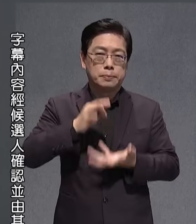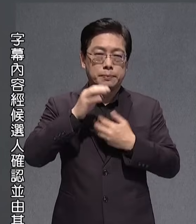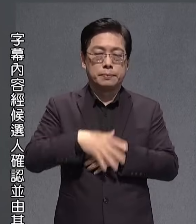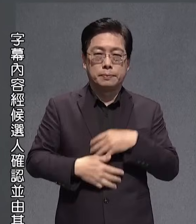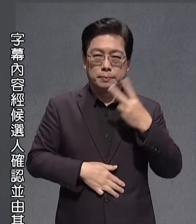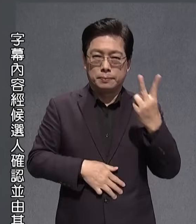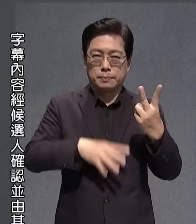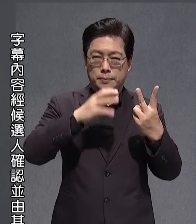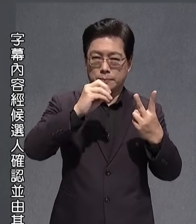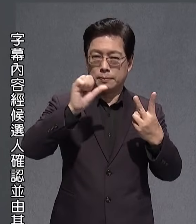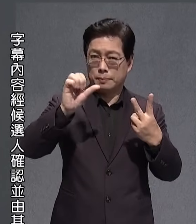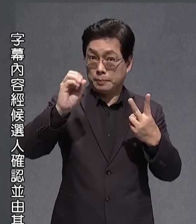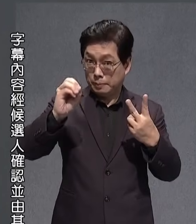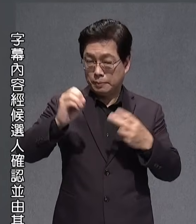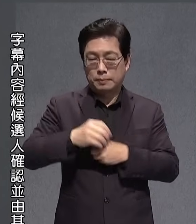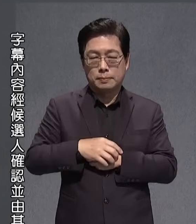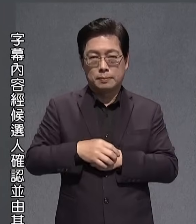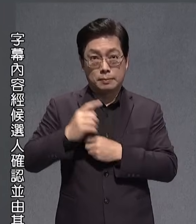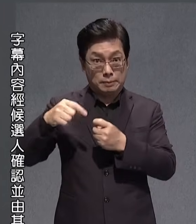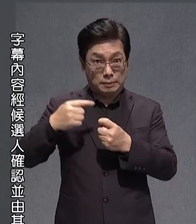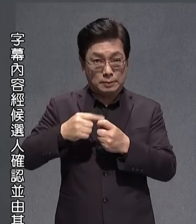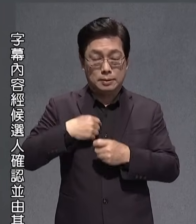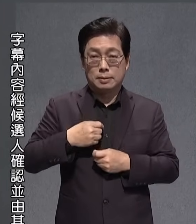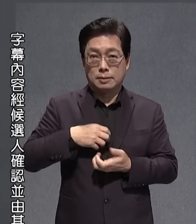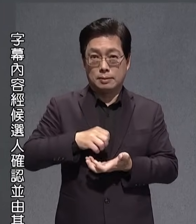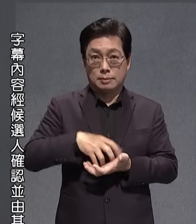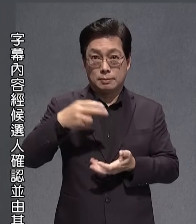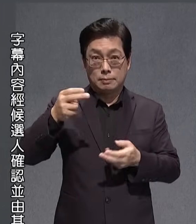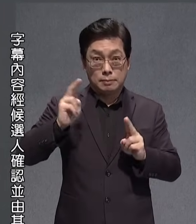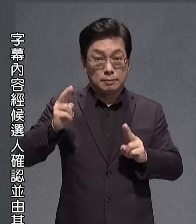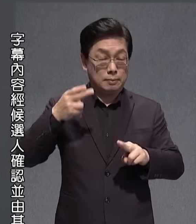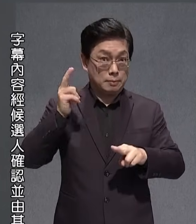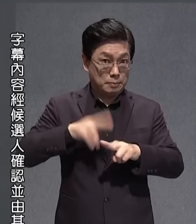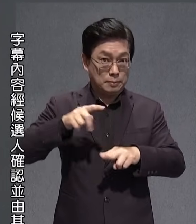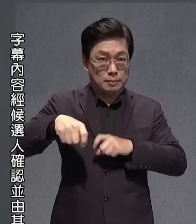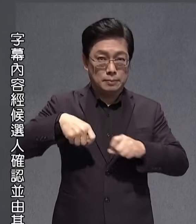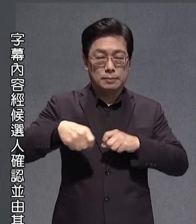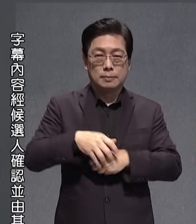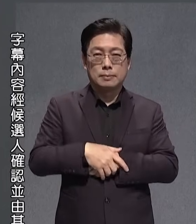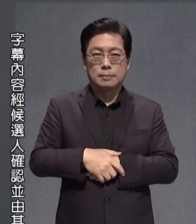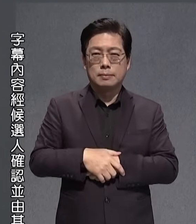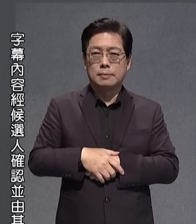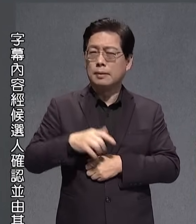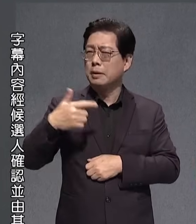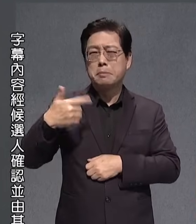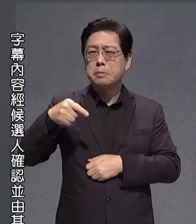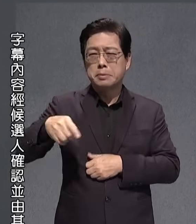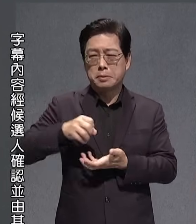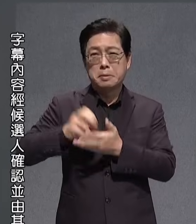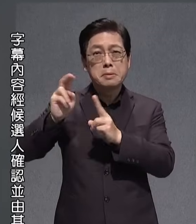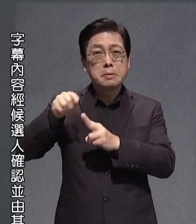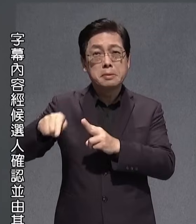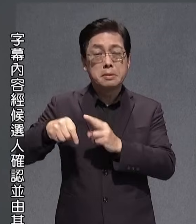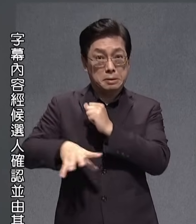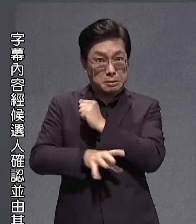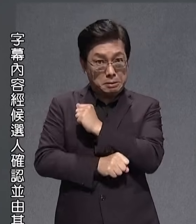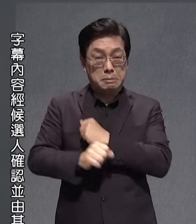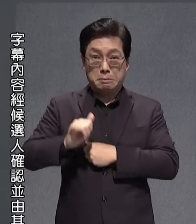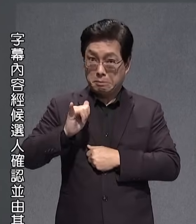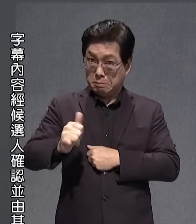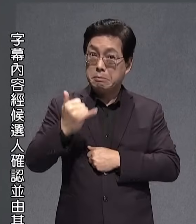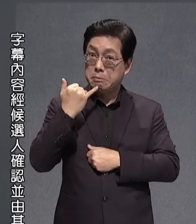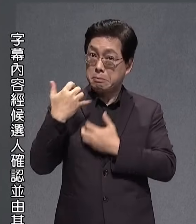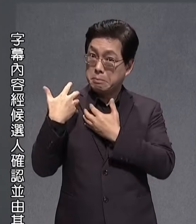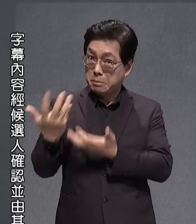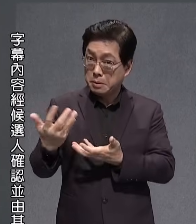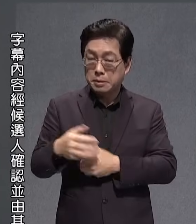了2050非核目标的这个计划，并不是在核能基础还可以运